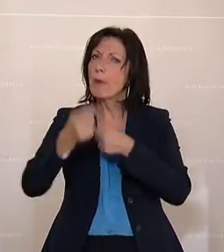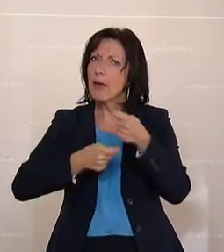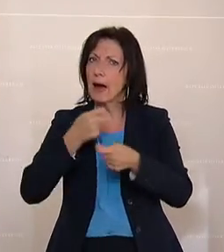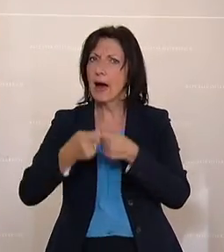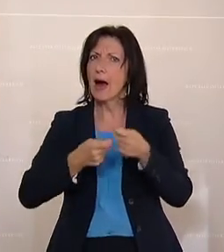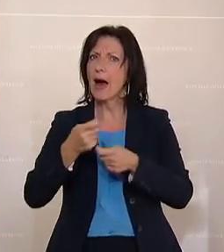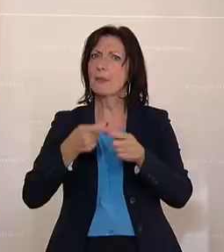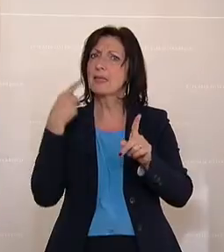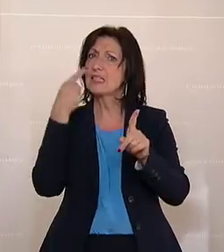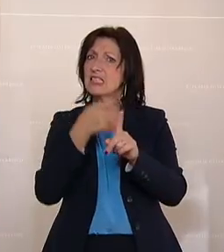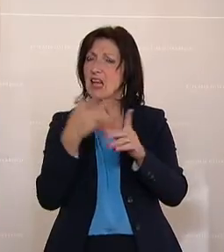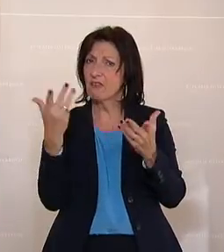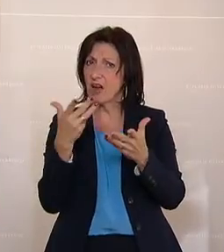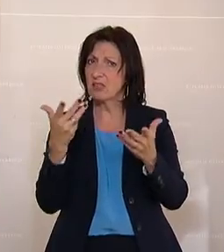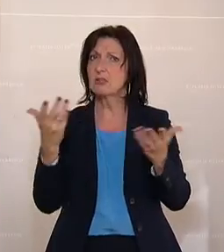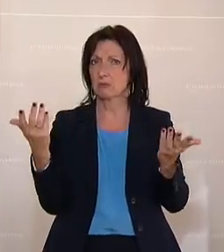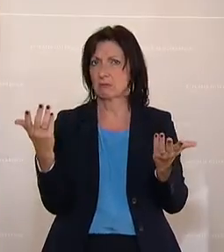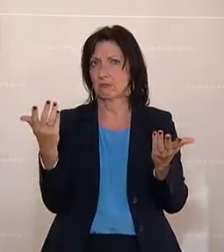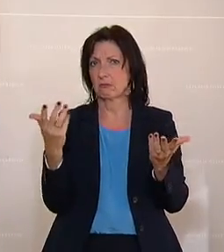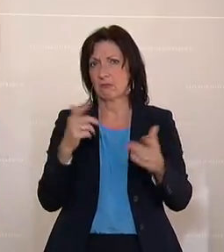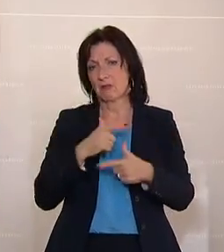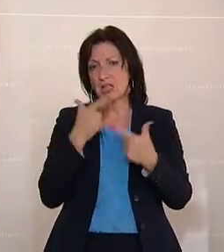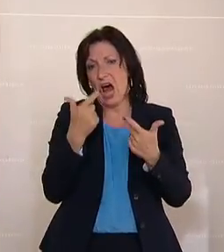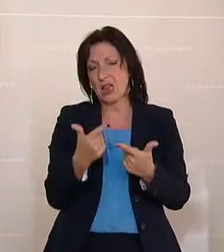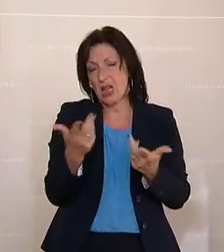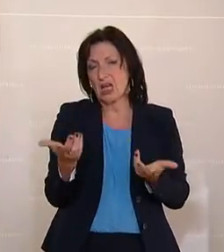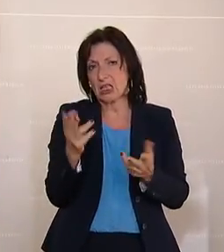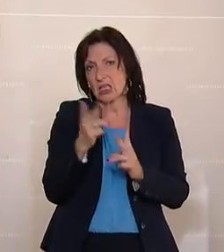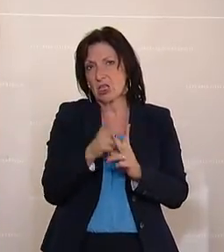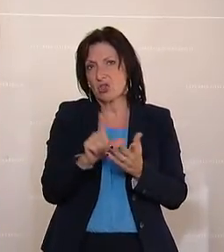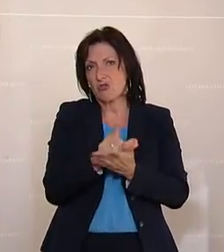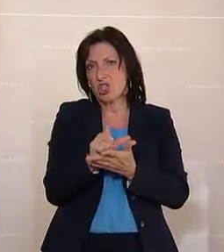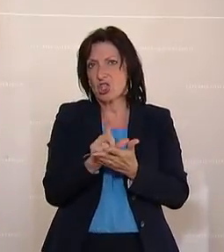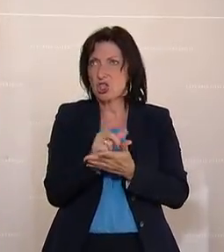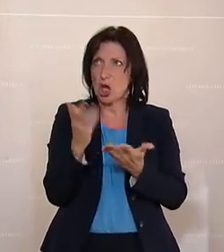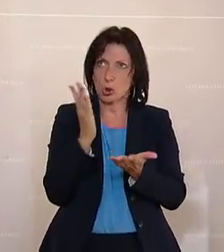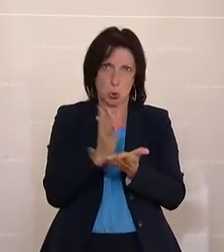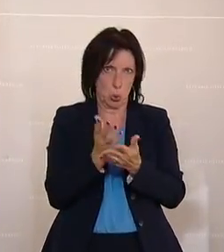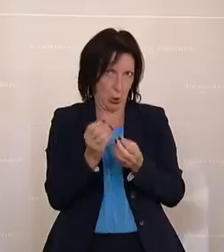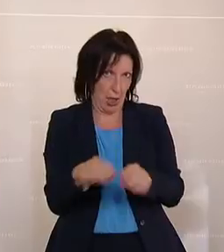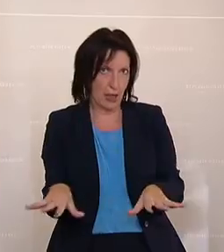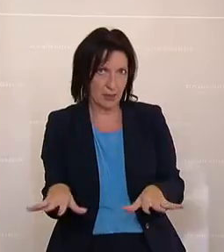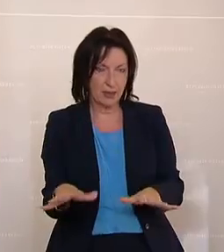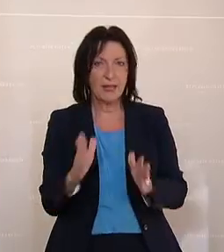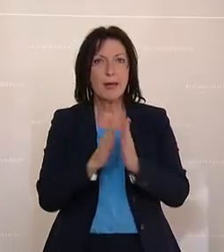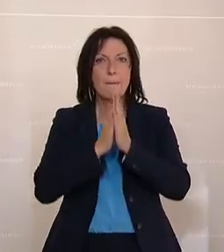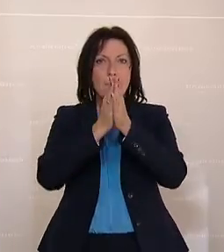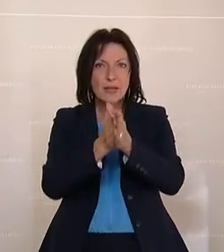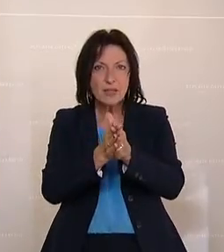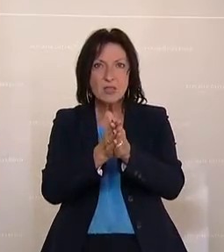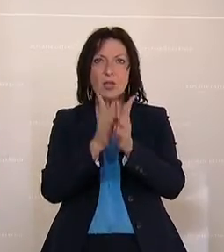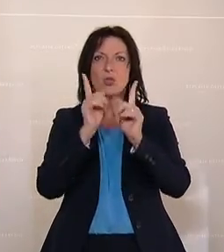sich einerseits zwischenzeitlich erledigt hat, aber andererseits doch erfüllt hat. Es ist die Petition zur Fortführung